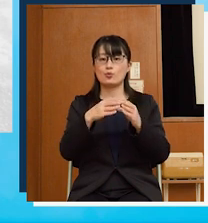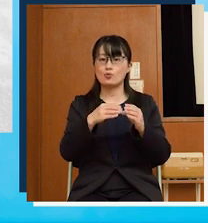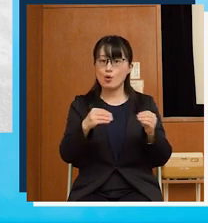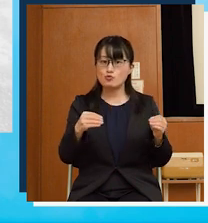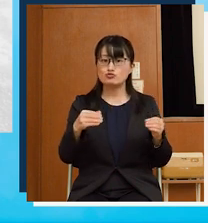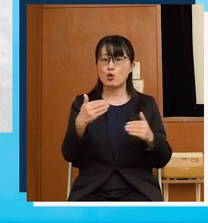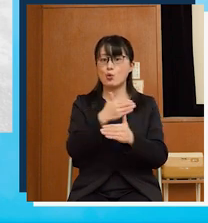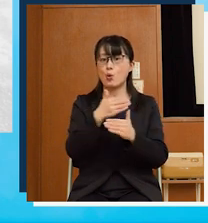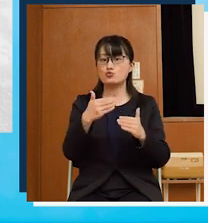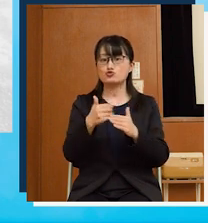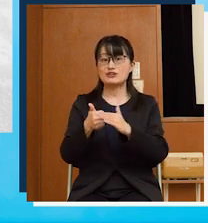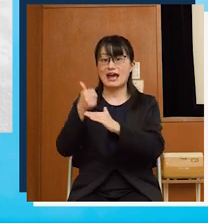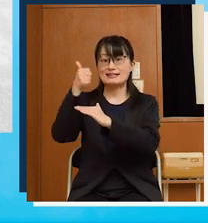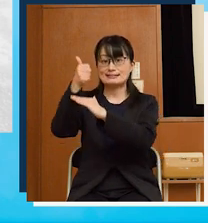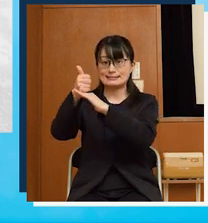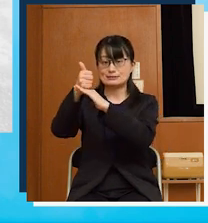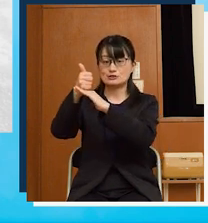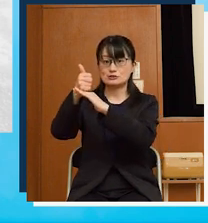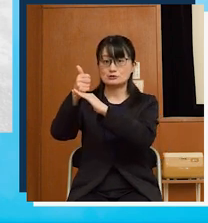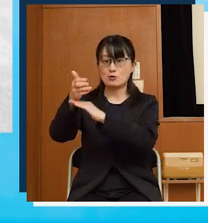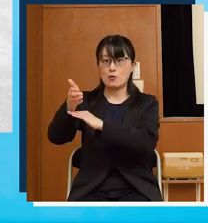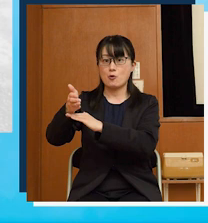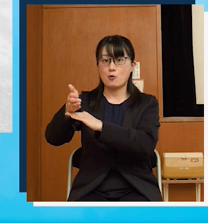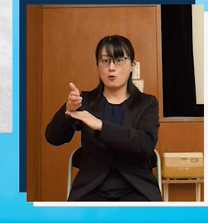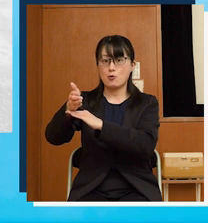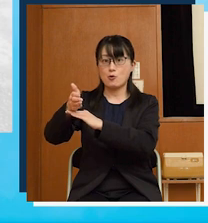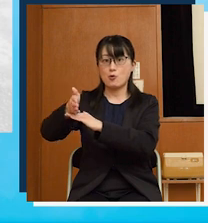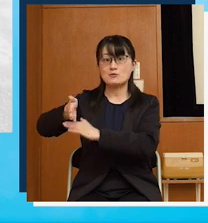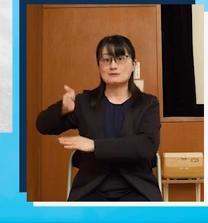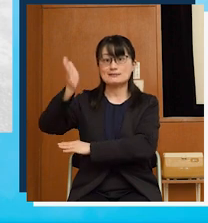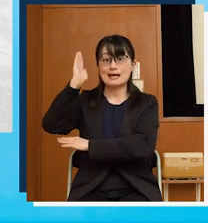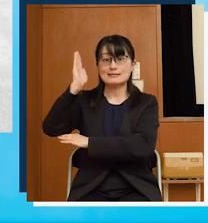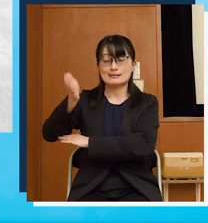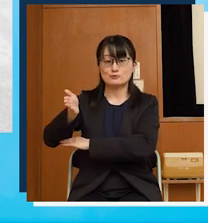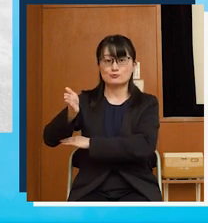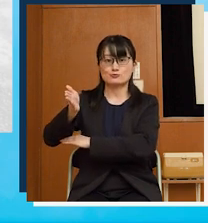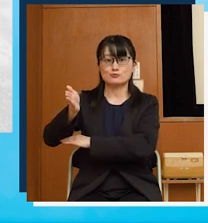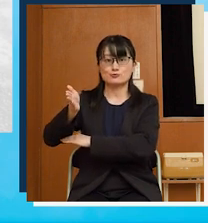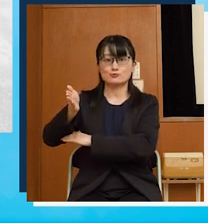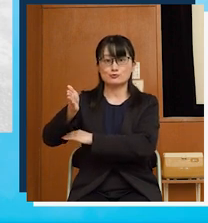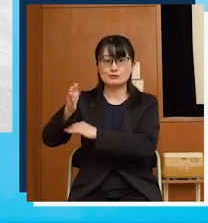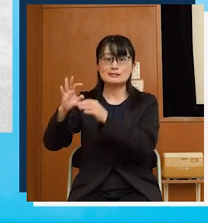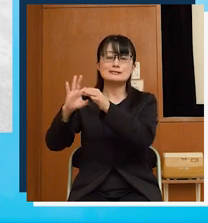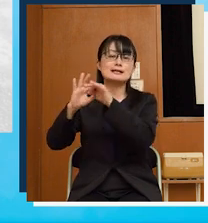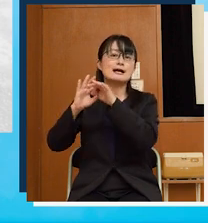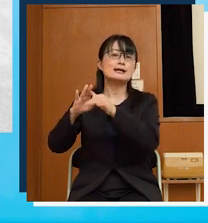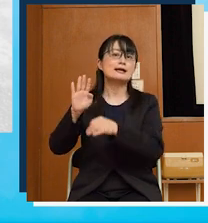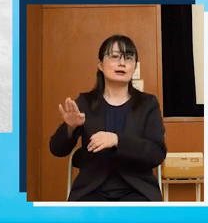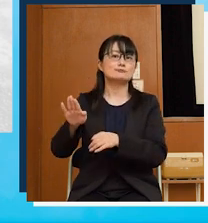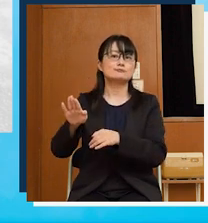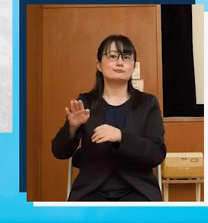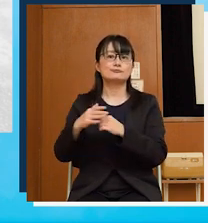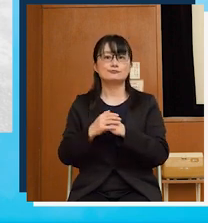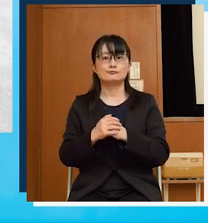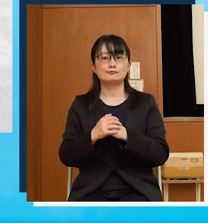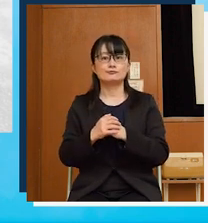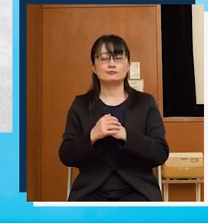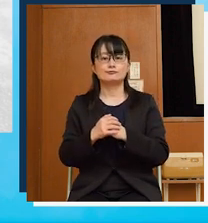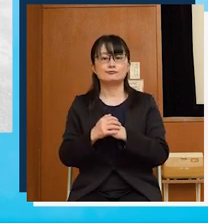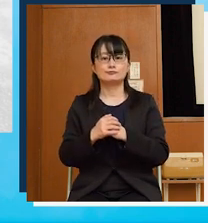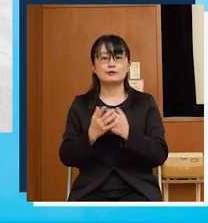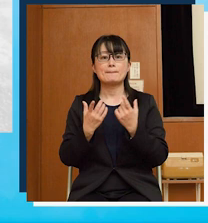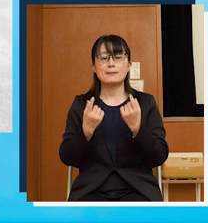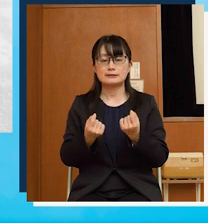大臣のサイケに拘束されますよということですねもうやっぱり中に入らずにえこの